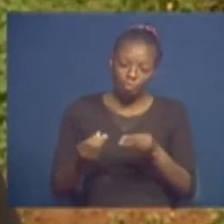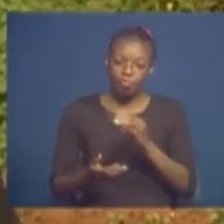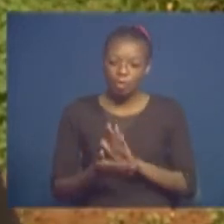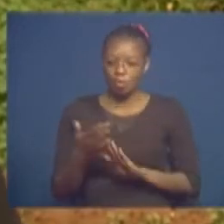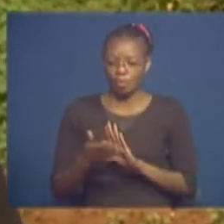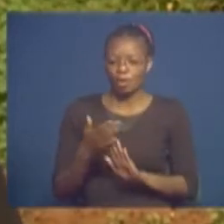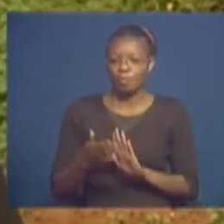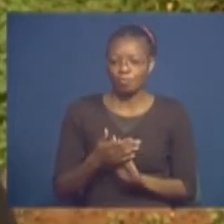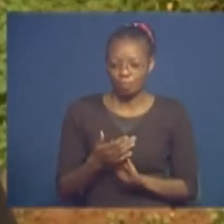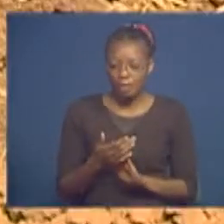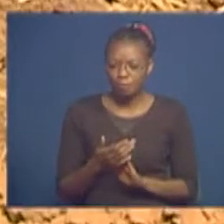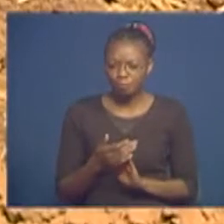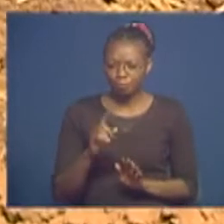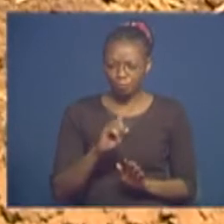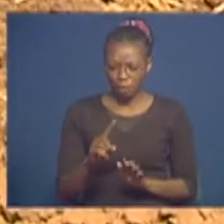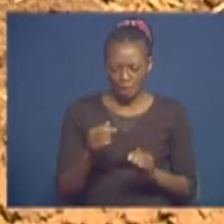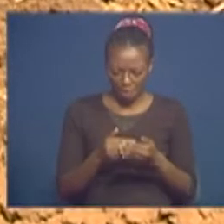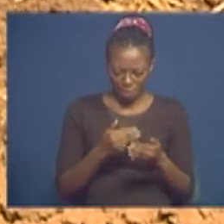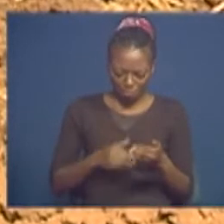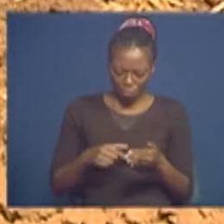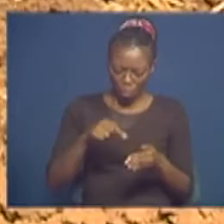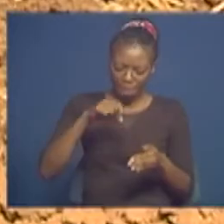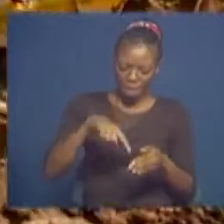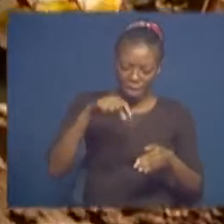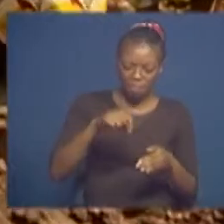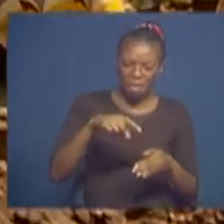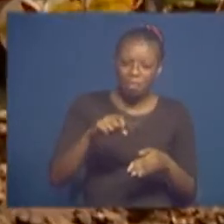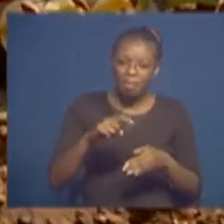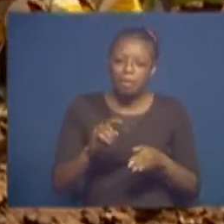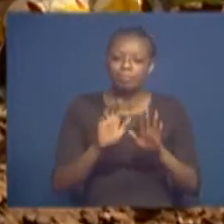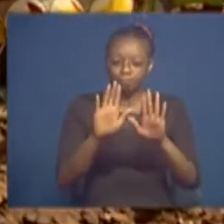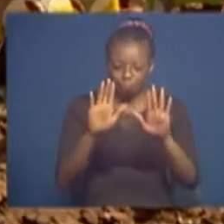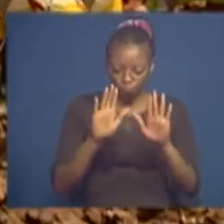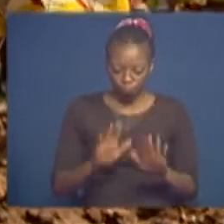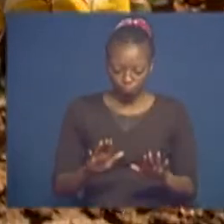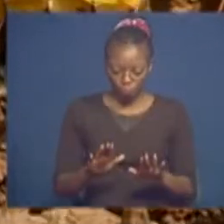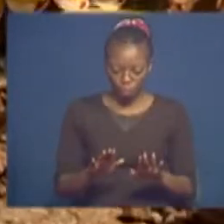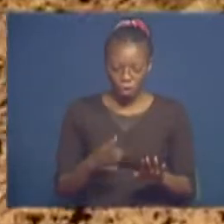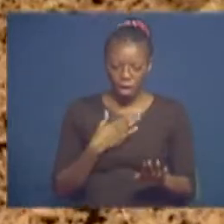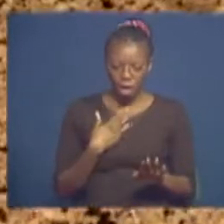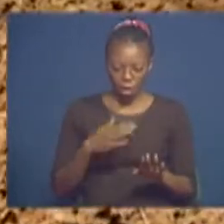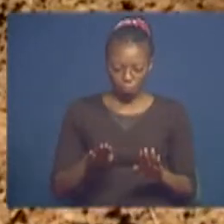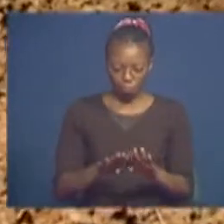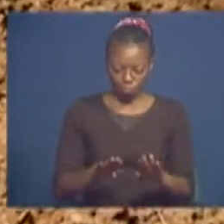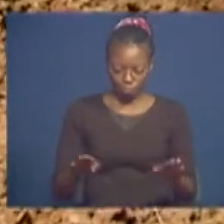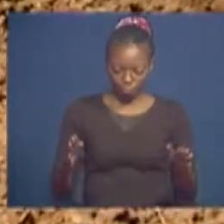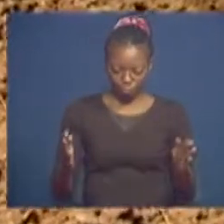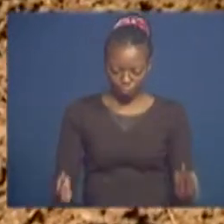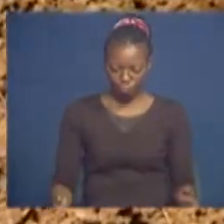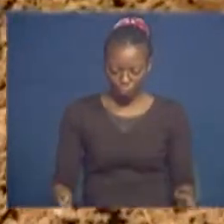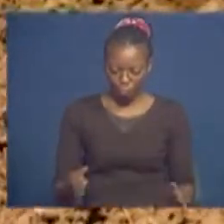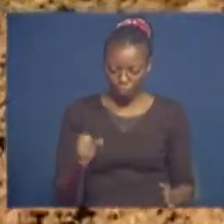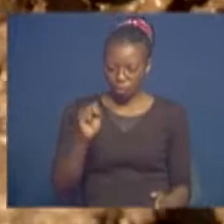mingi. Atikuchasha. Lakini kabla ya kupanda mimea yoyote ile, lazima utengeneze nasari kwanza ya